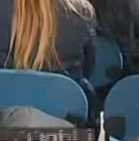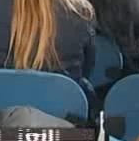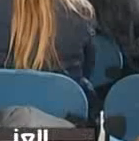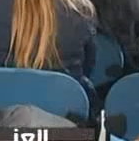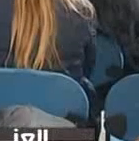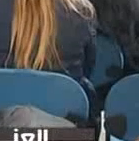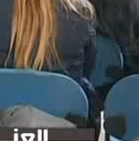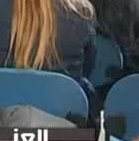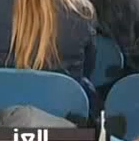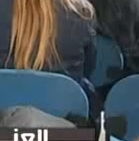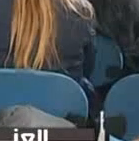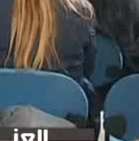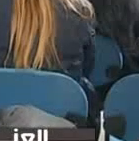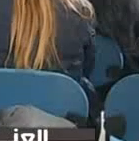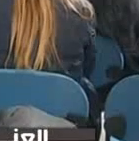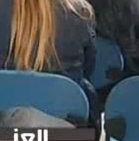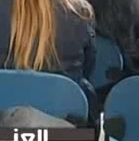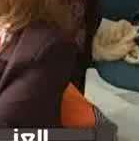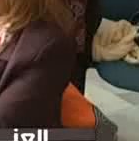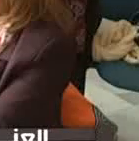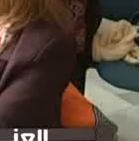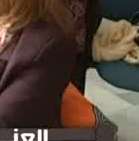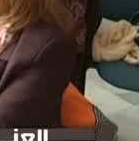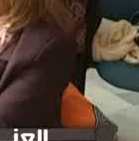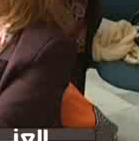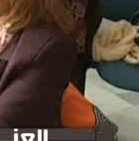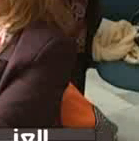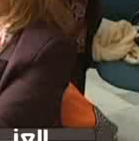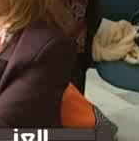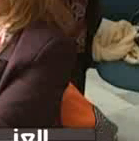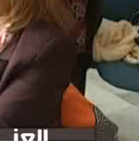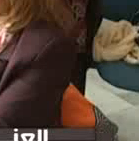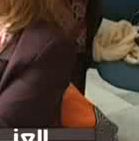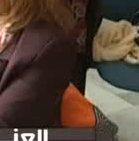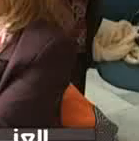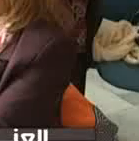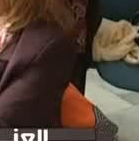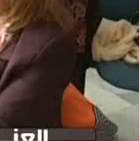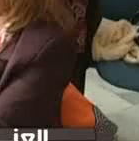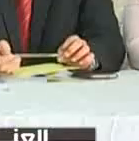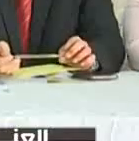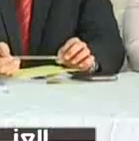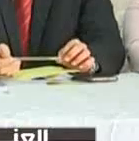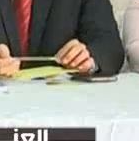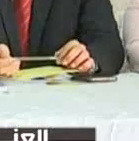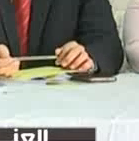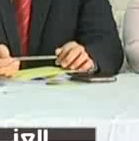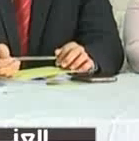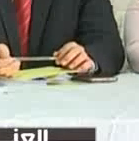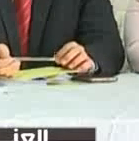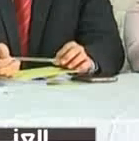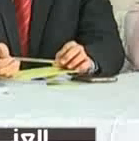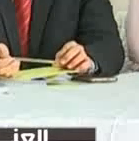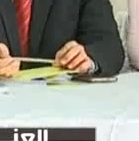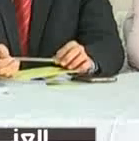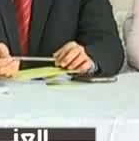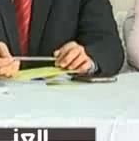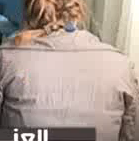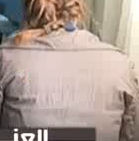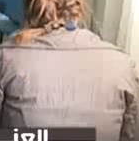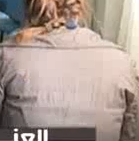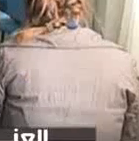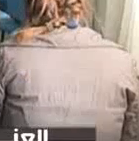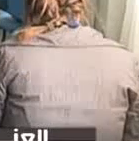المجلس الوطني لجمعية القضاة يبحث في اجتماع طارئ مسار تركيز المجلس الأعلى للقضاء وأشكال التحركات